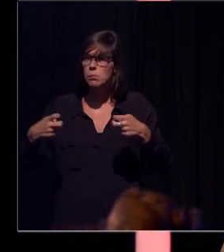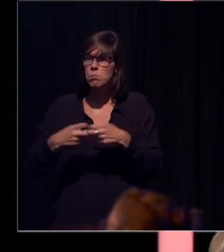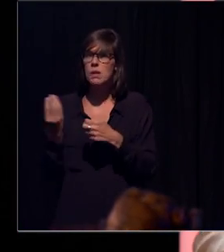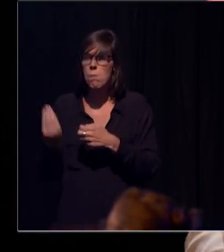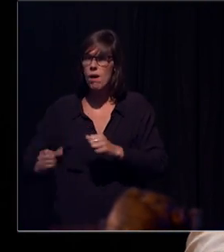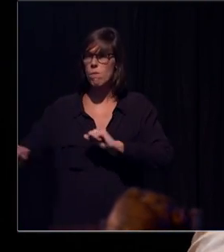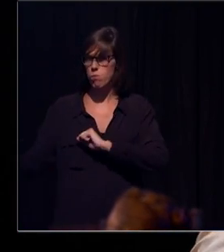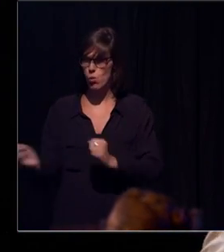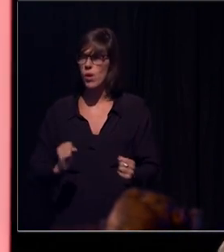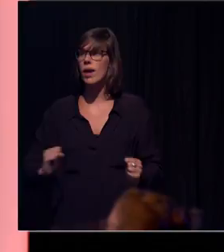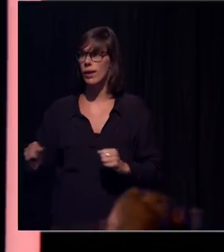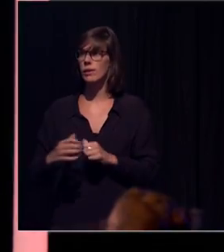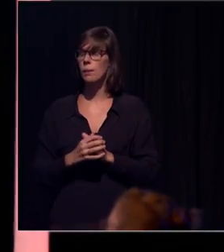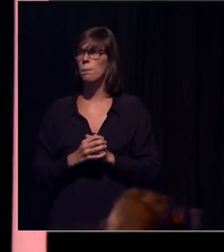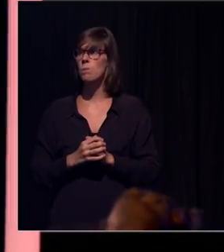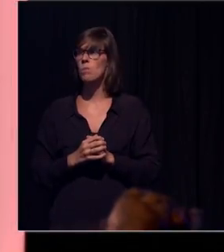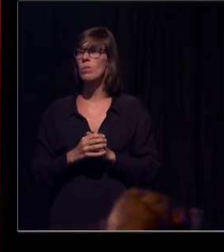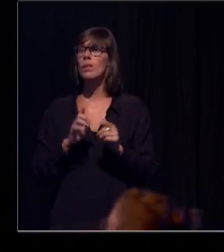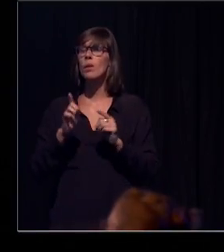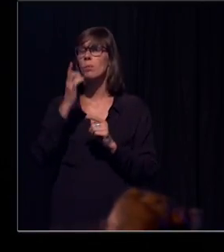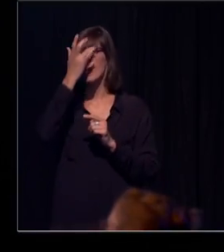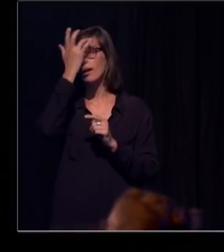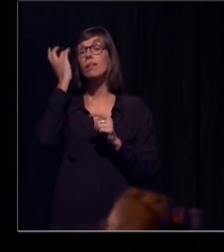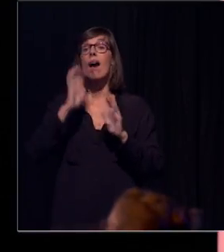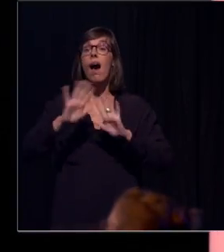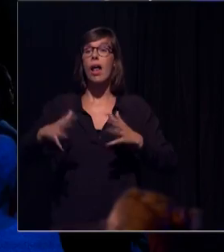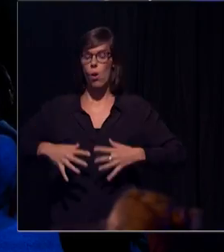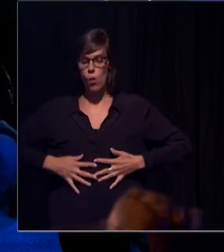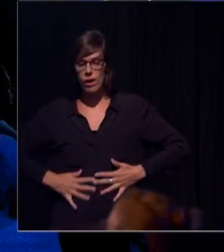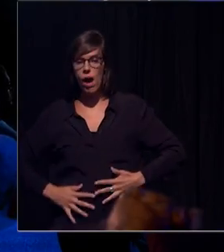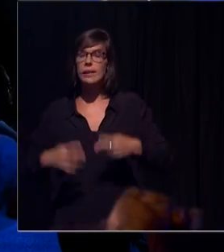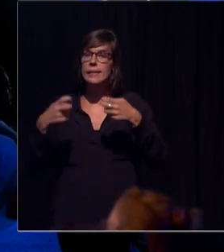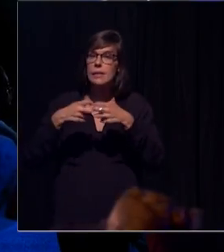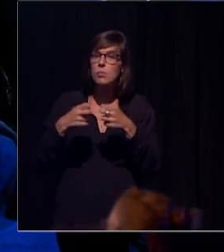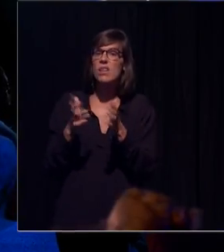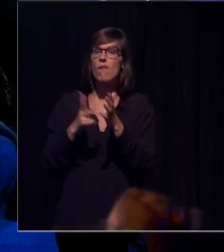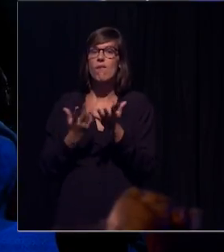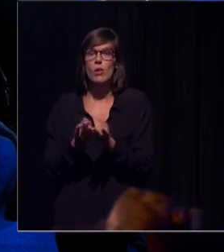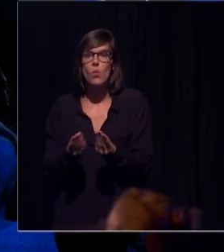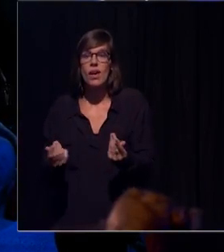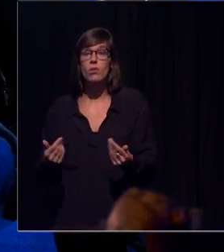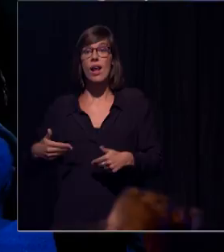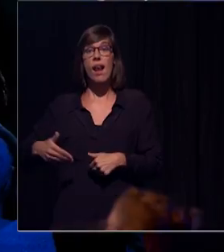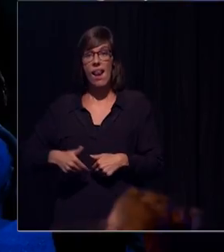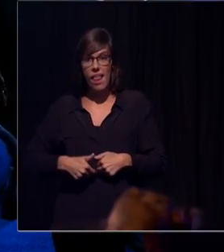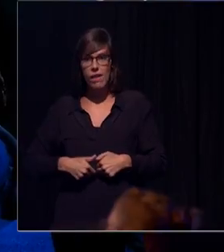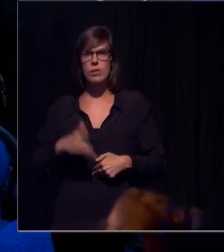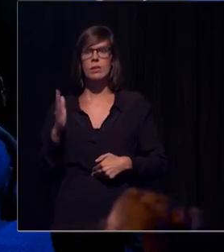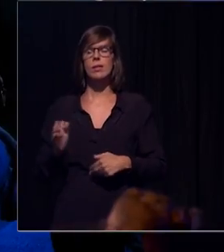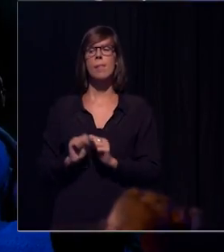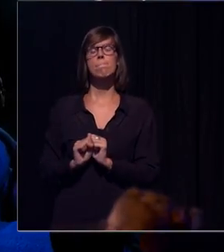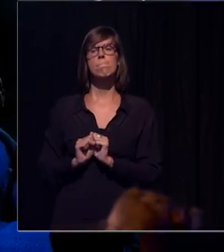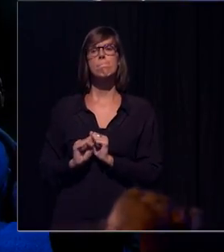wanneer we dikker worden en vooral vet in onze buik beginnen opstapelen en wanneer we onvoldoende bewegen en onze spieren